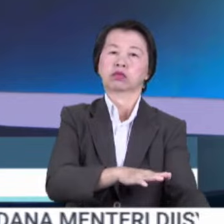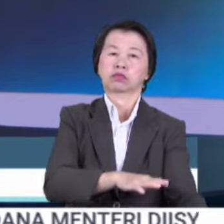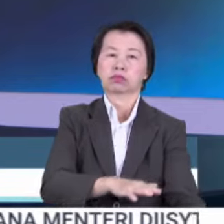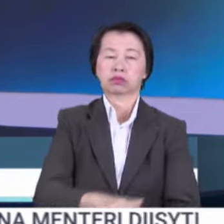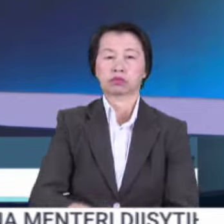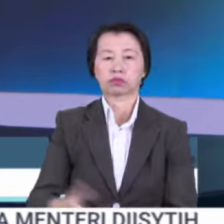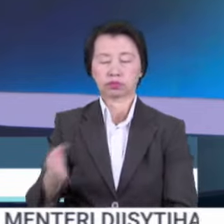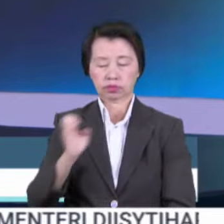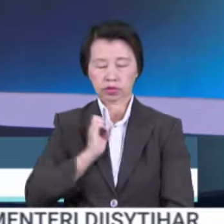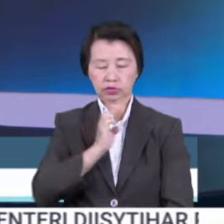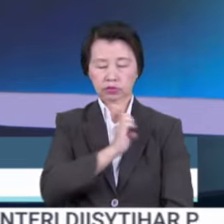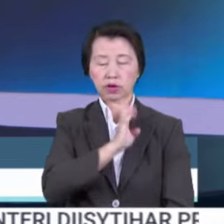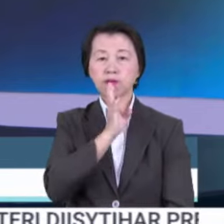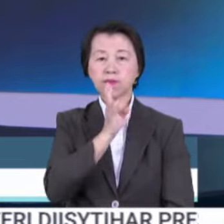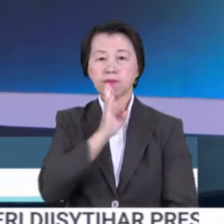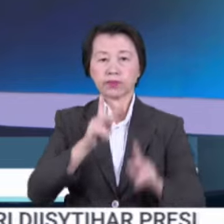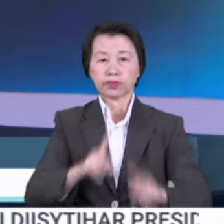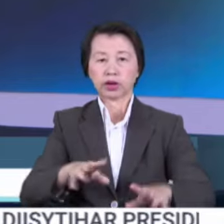lingkaran